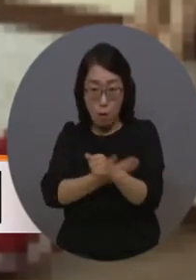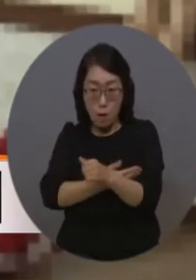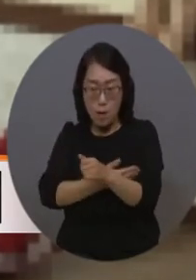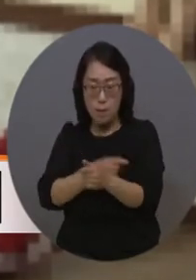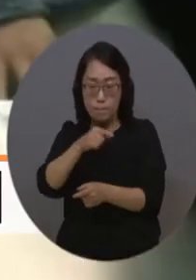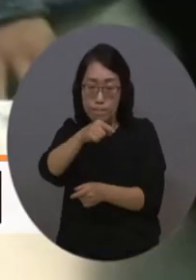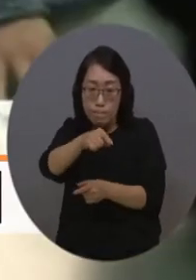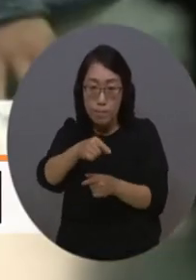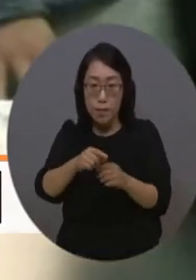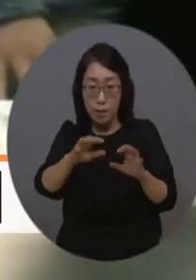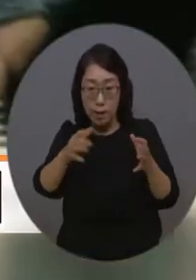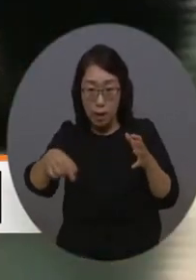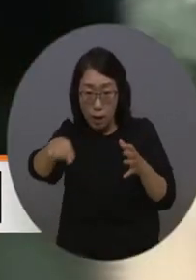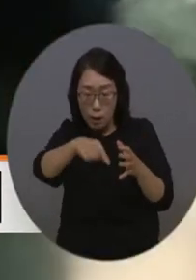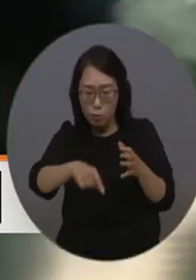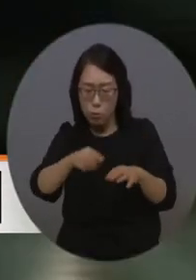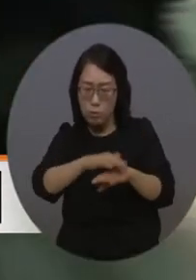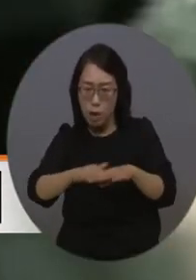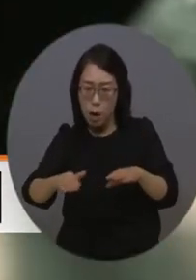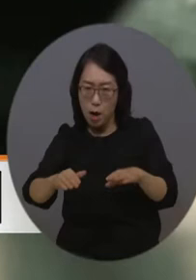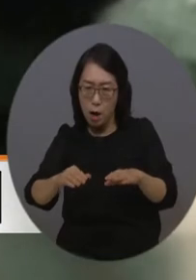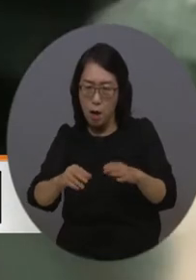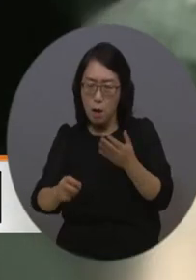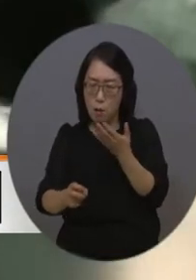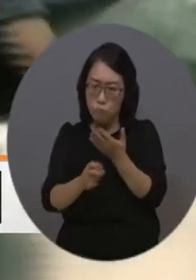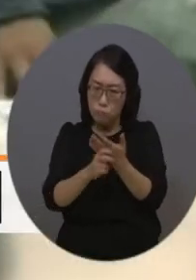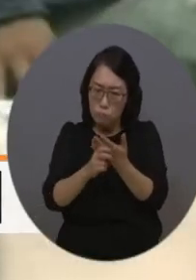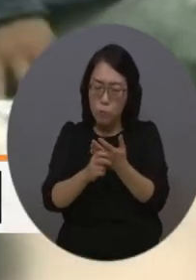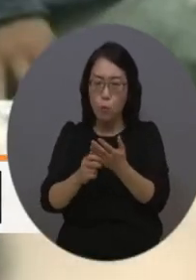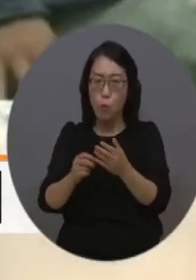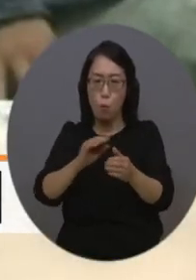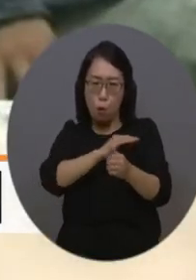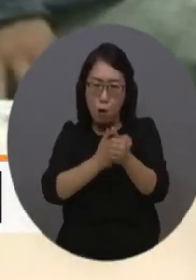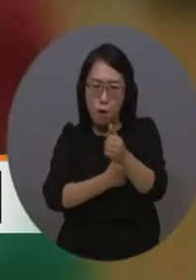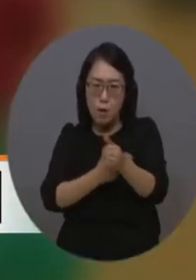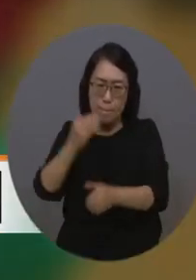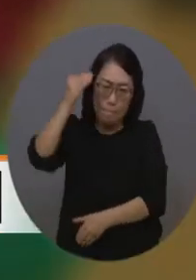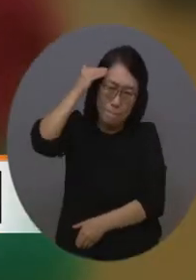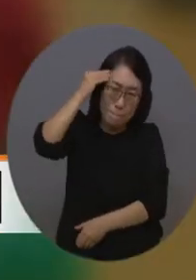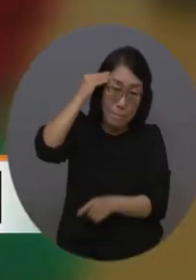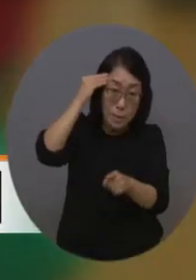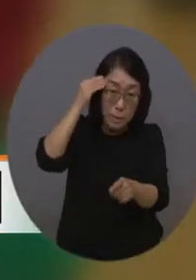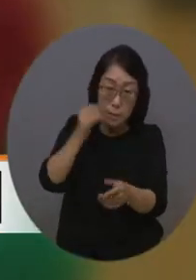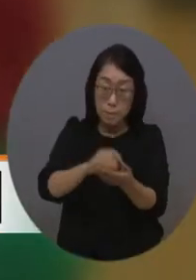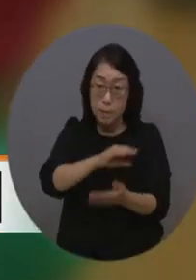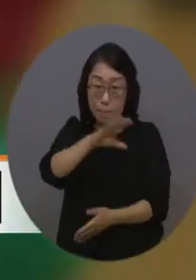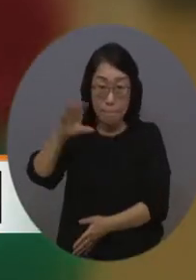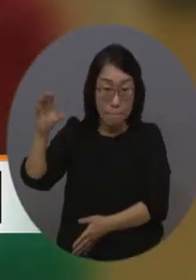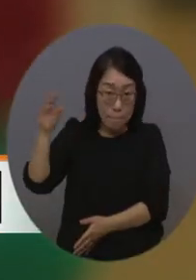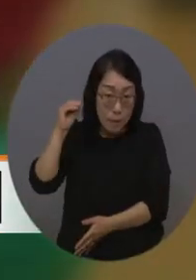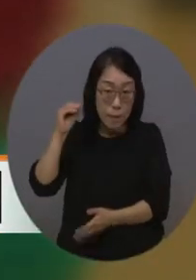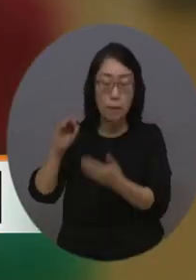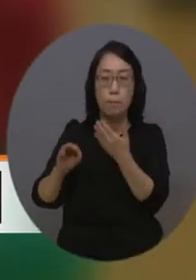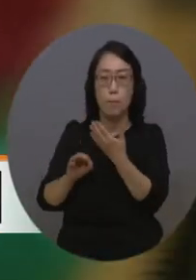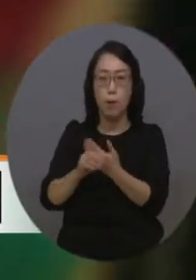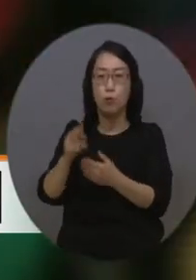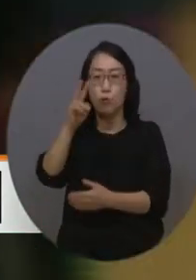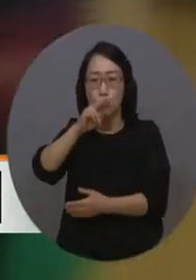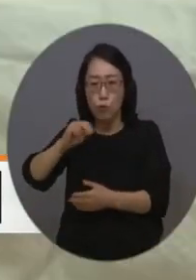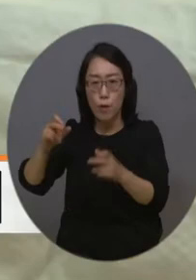권리가 당사국에 의해 심각하게 또는 조직적으로 침해된다고 신뢰할 만한 정보를 접수한 경우